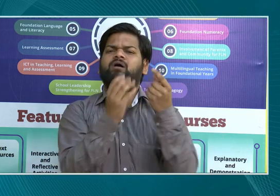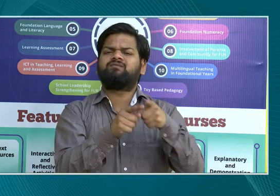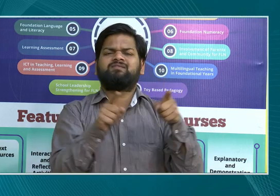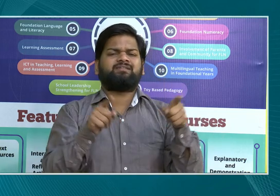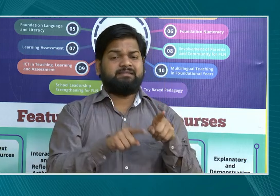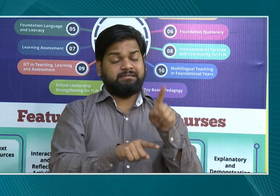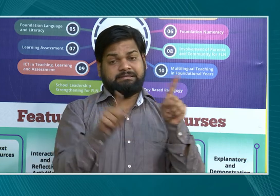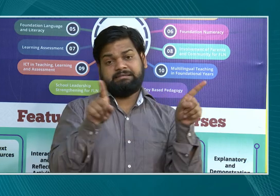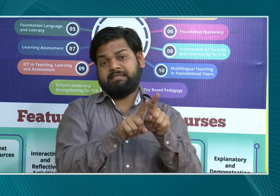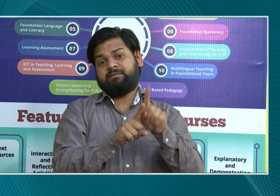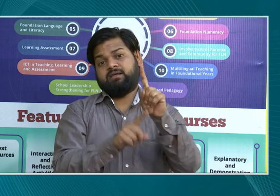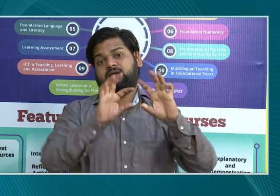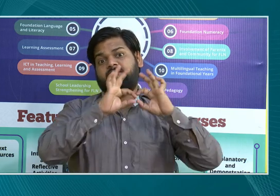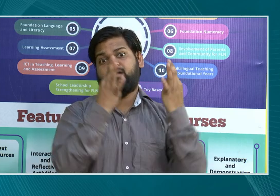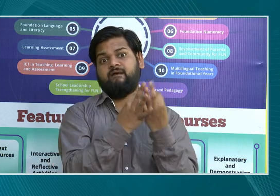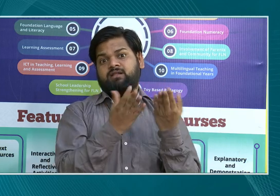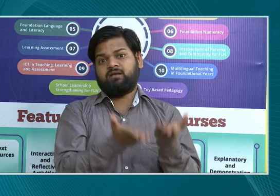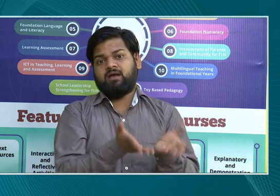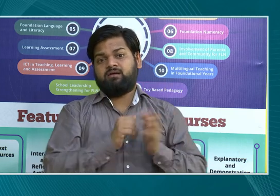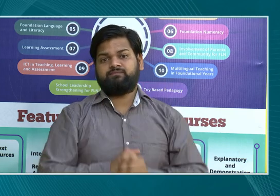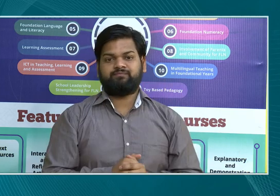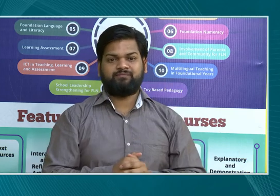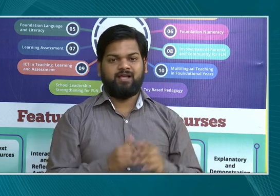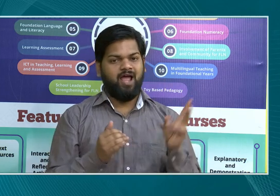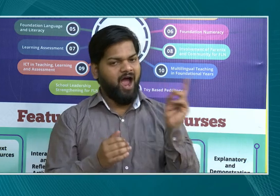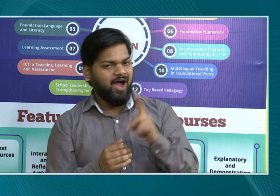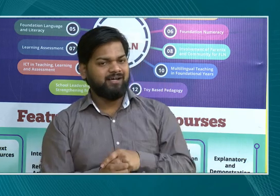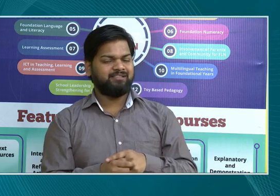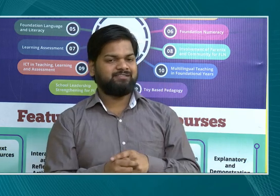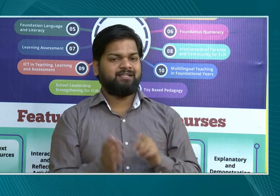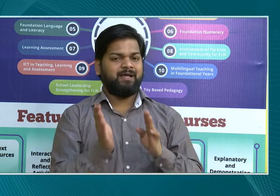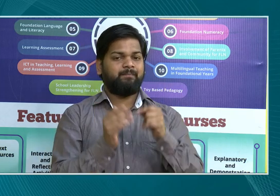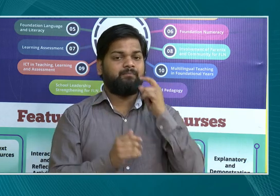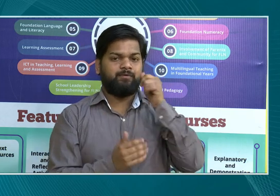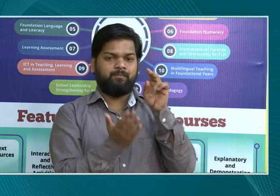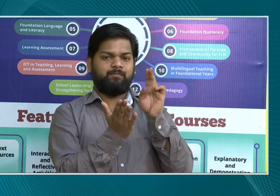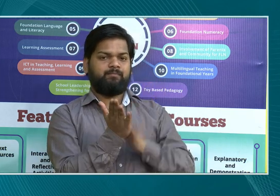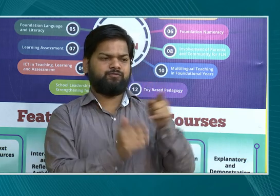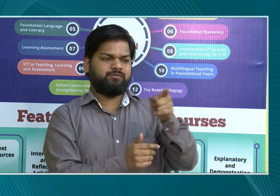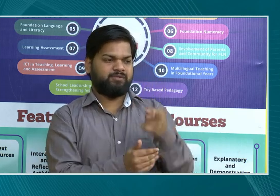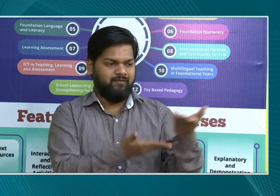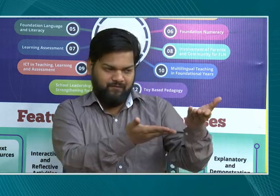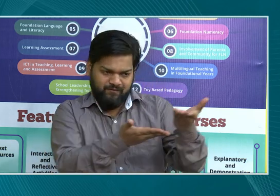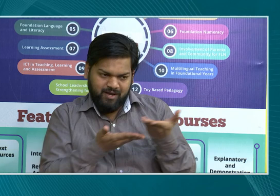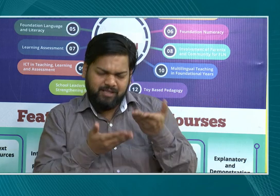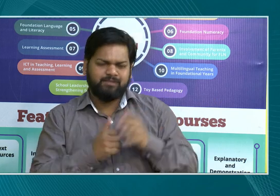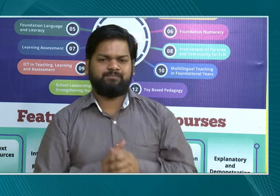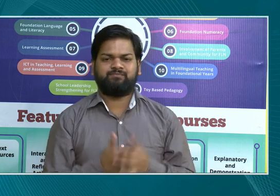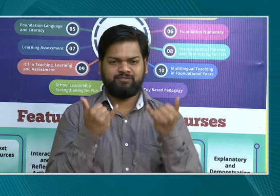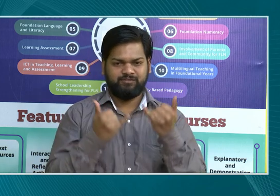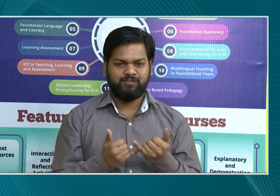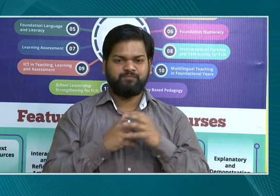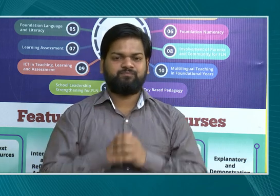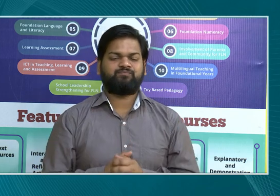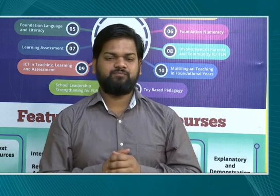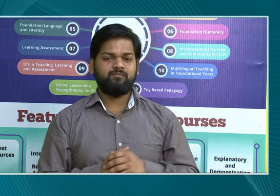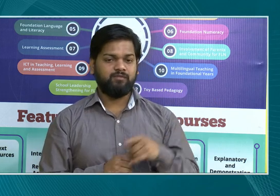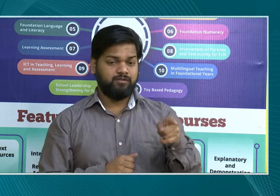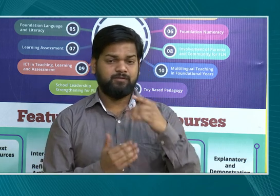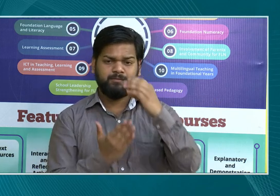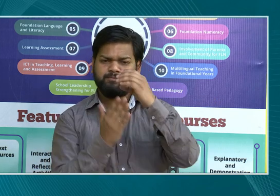तो मनोज जी आपका बहुत-बहुत स्वागत धन्यवाद और इस पाठ के बड़े में भूमिका बताएं इस पाठ की की हमारे बच्चे इसको सुन